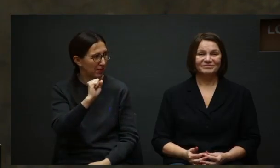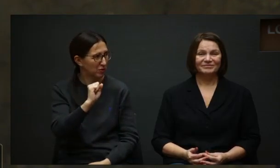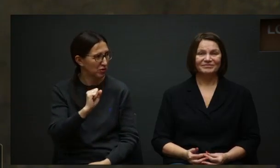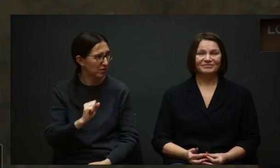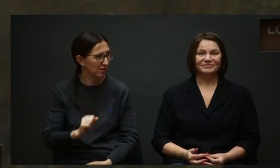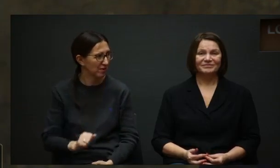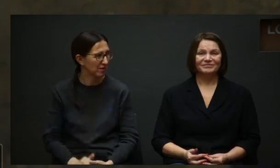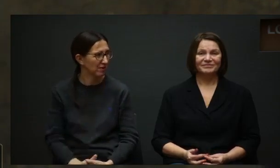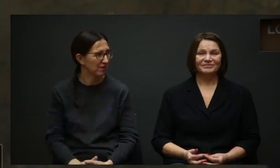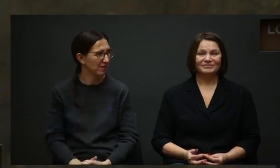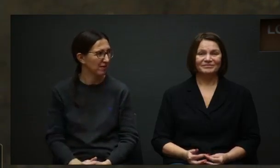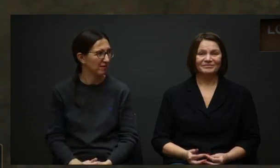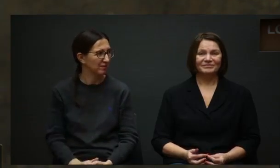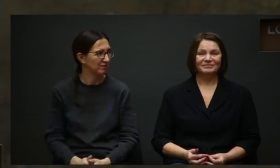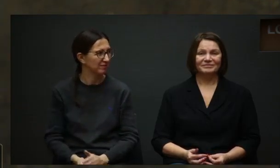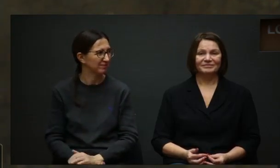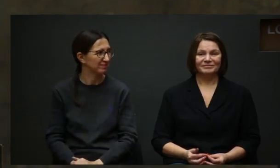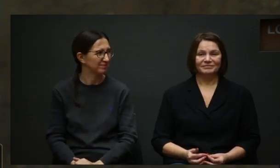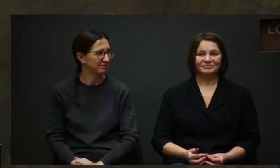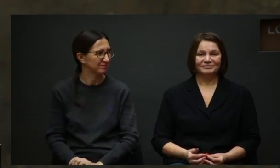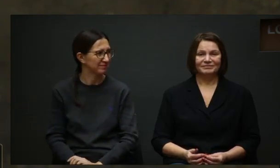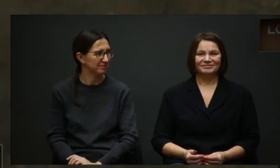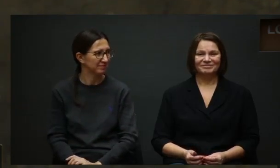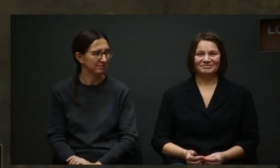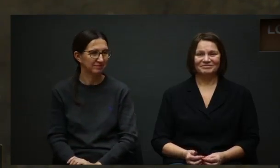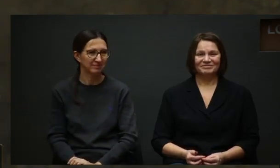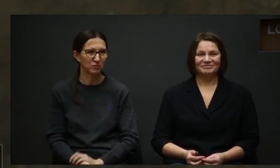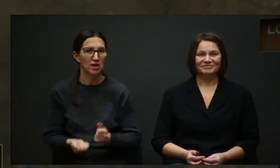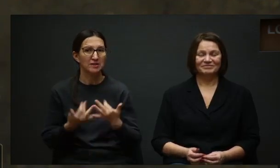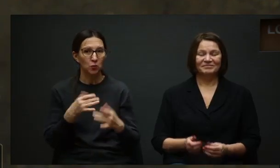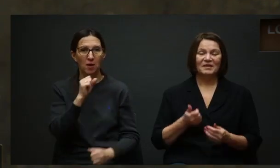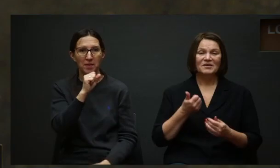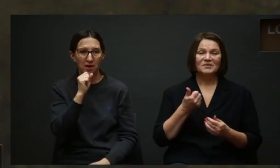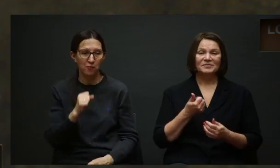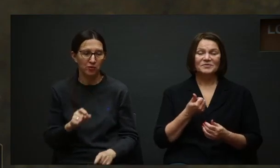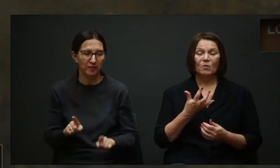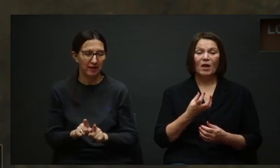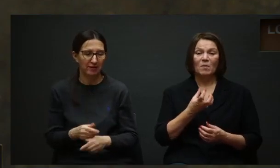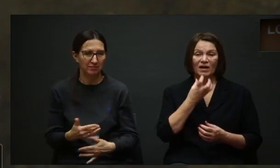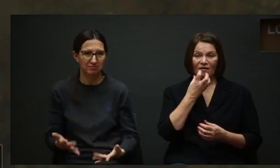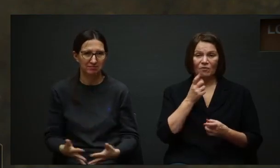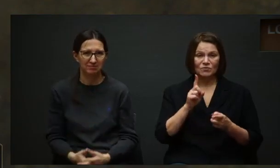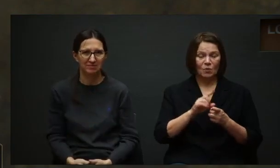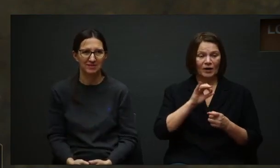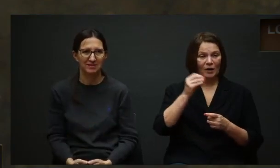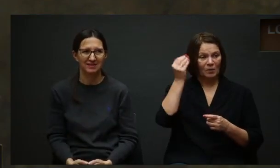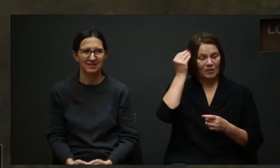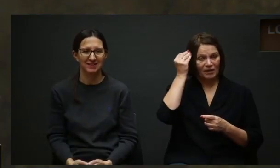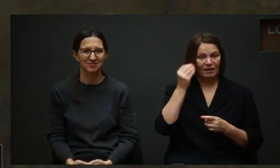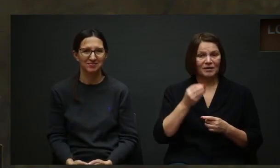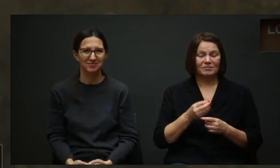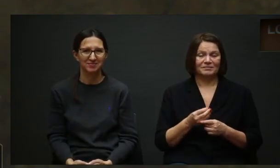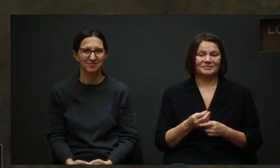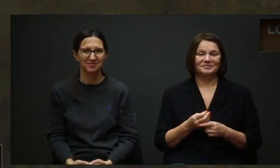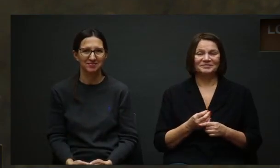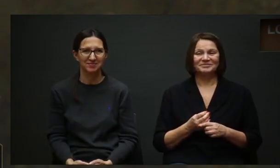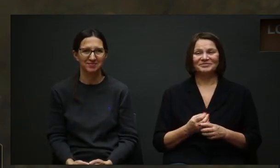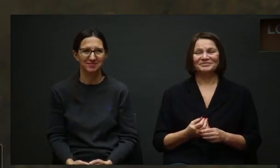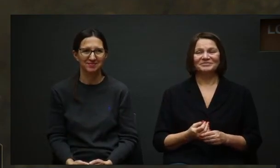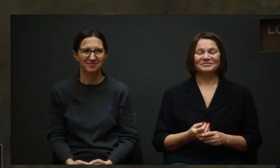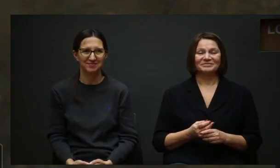его верхней части. Спасибо. Сколько микрофонов, столько и методов его